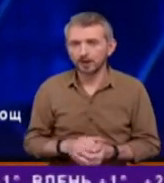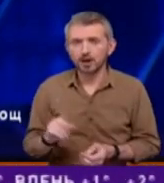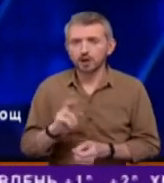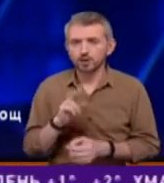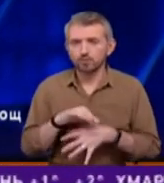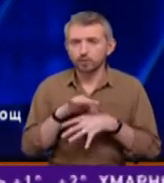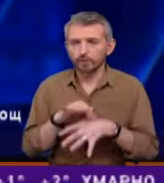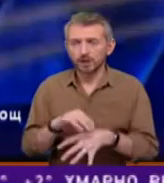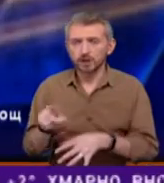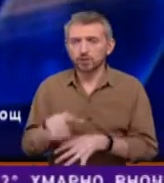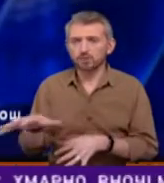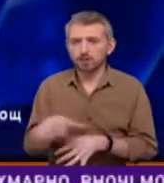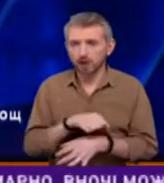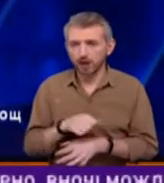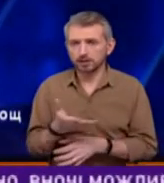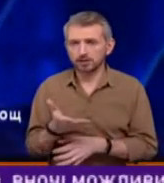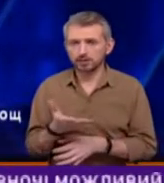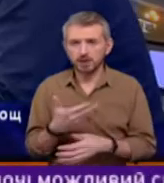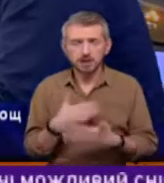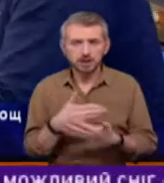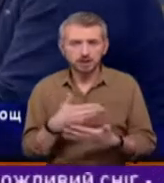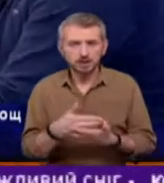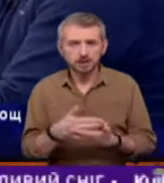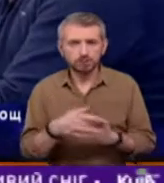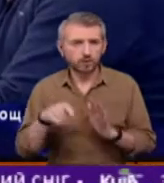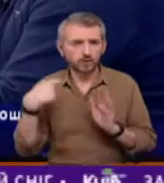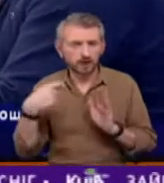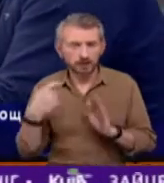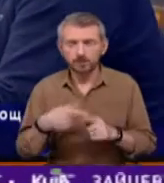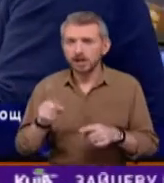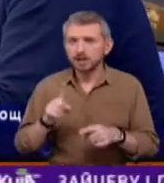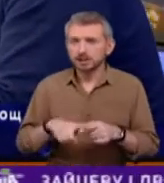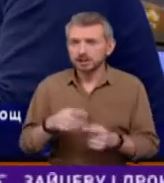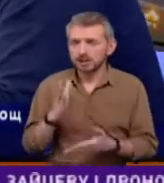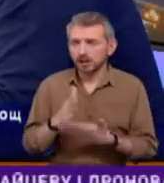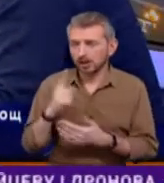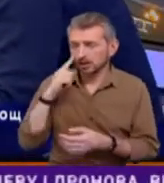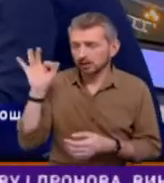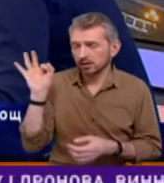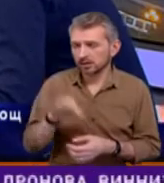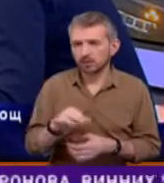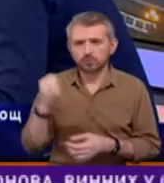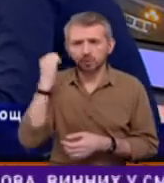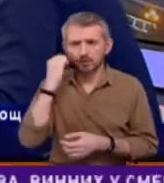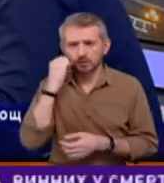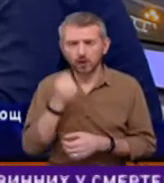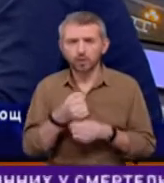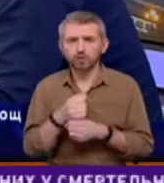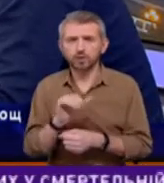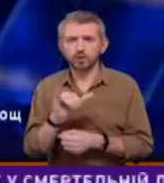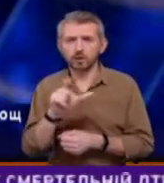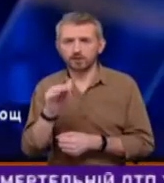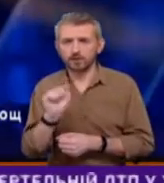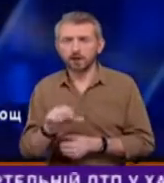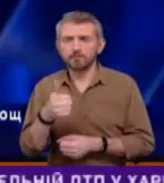щоб провести, щоб забрати, відібрати фестиваль. До речі, це є не поодинокий випадок. Якщо ви пам'ятаєте, Кубок УЄФА також, перший